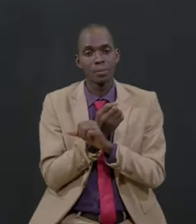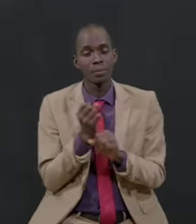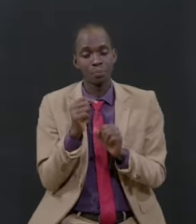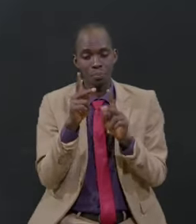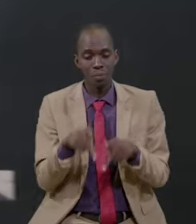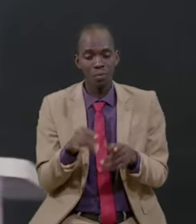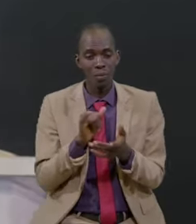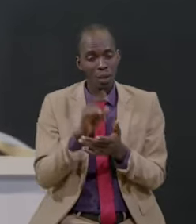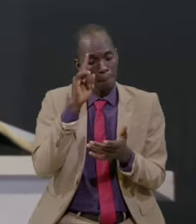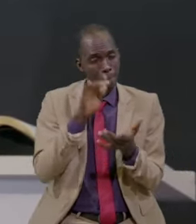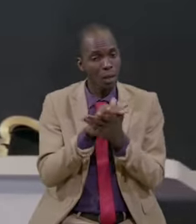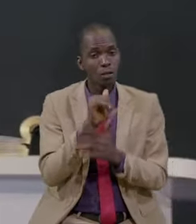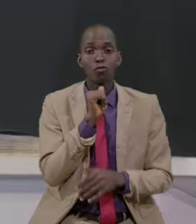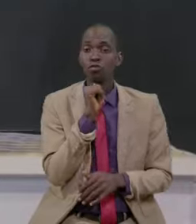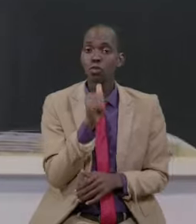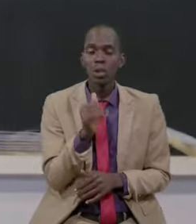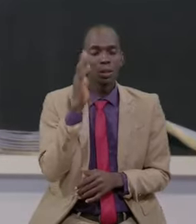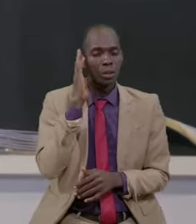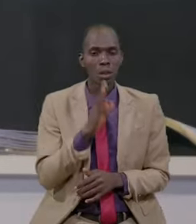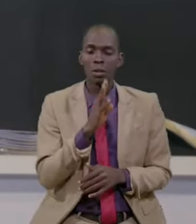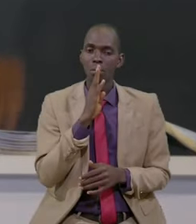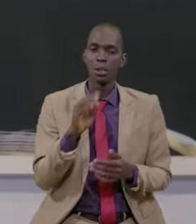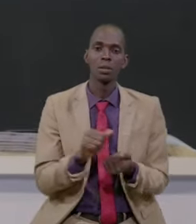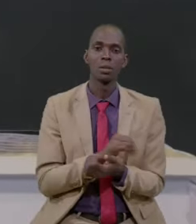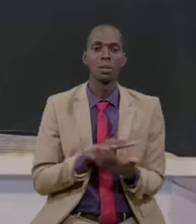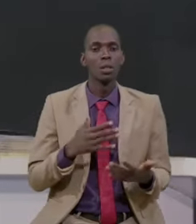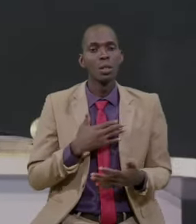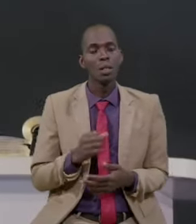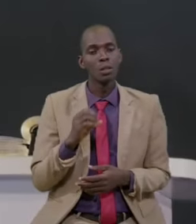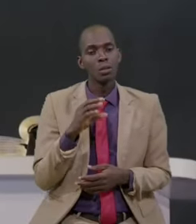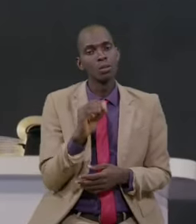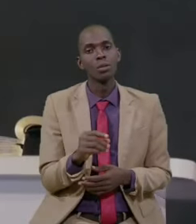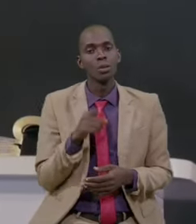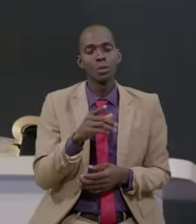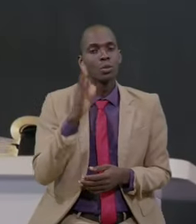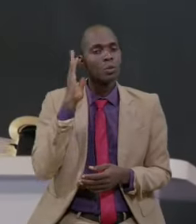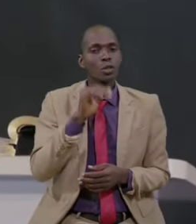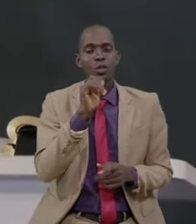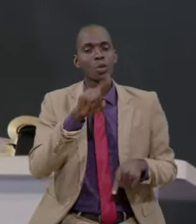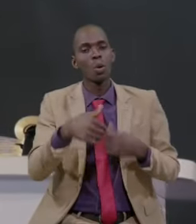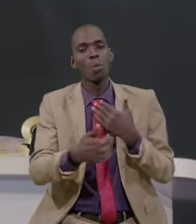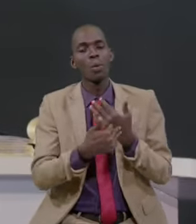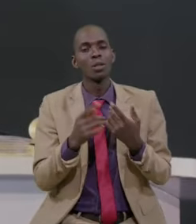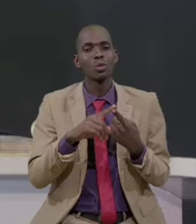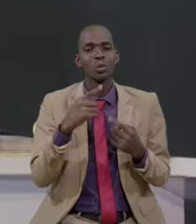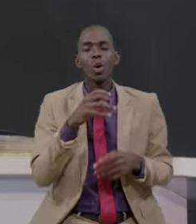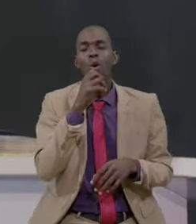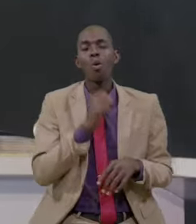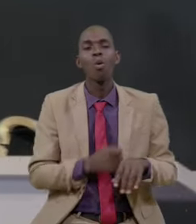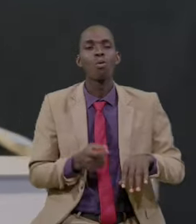pas sera condamné. Alors, vous ne retournez pas à l'ancien temps.